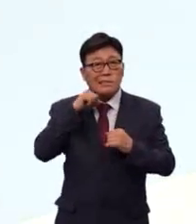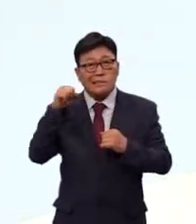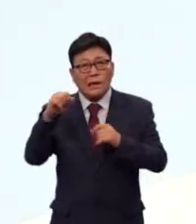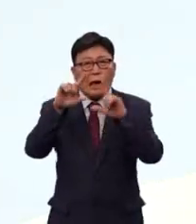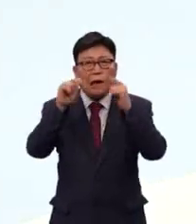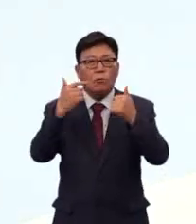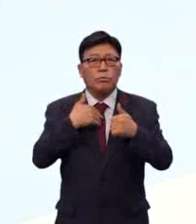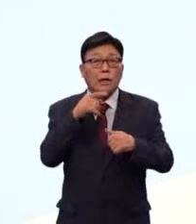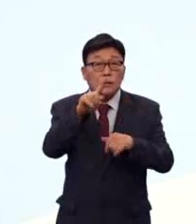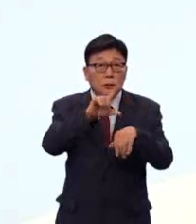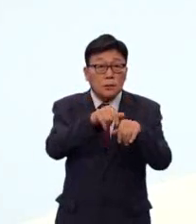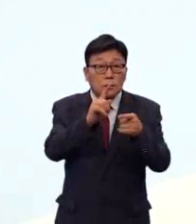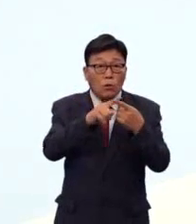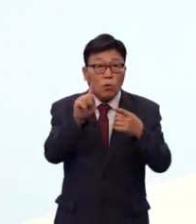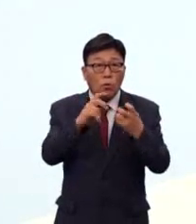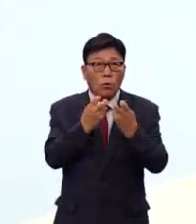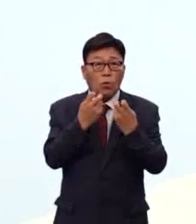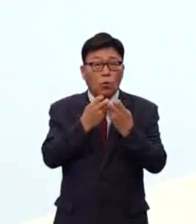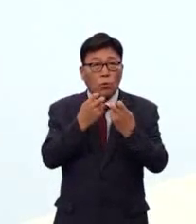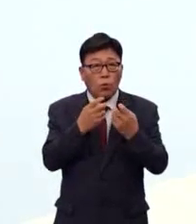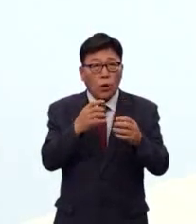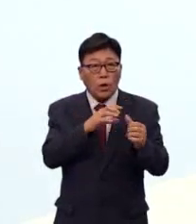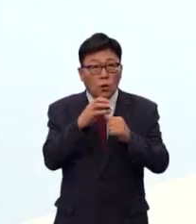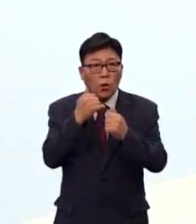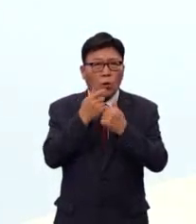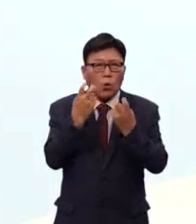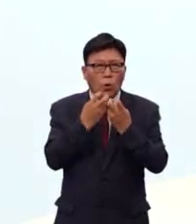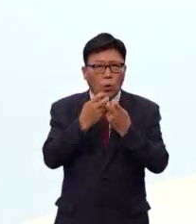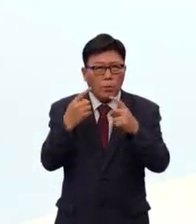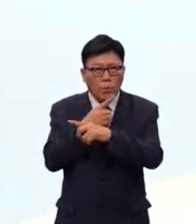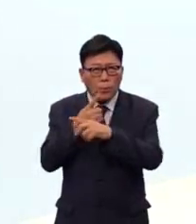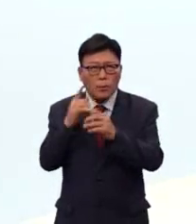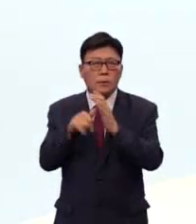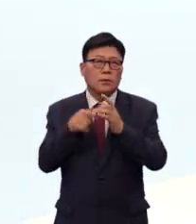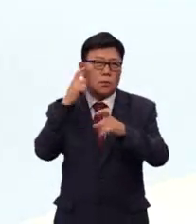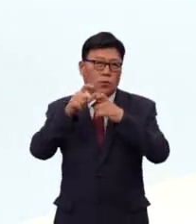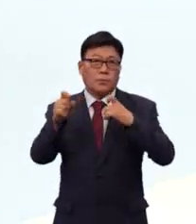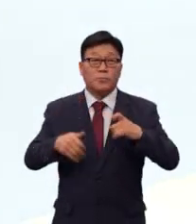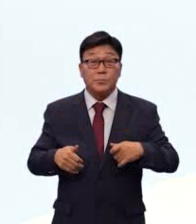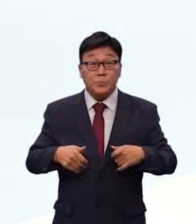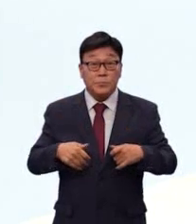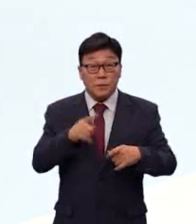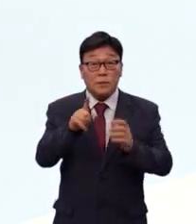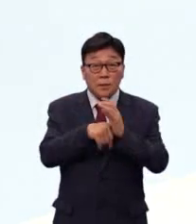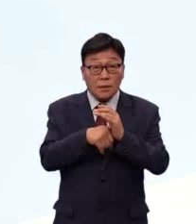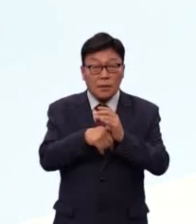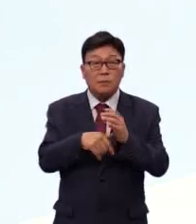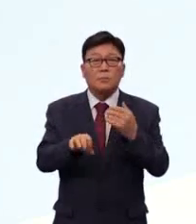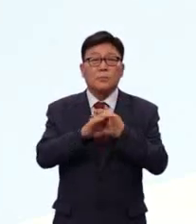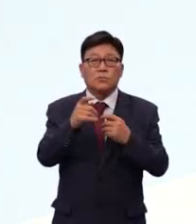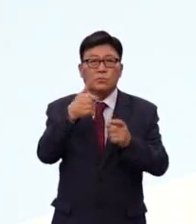내가 이 시간들을 어떻게 채워나가고 어떻게 보완해 나갈지를 고민해 나간다면 조금 더 우리가 생각하는